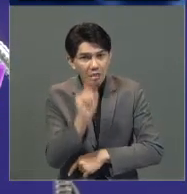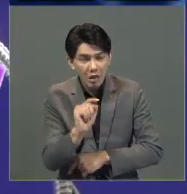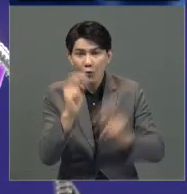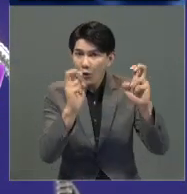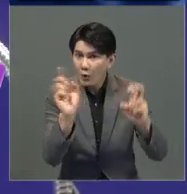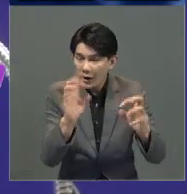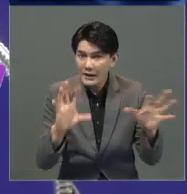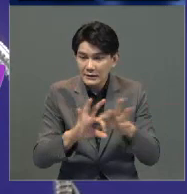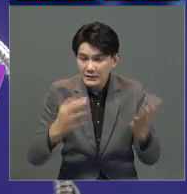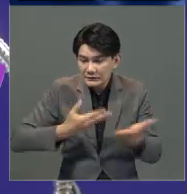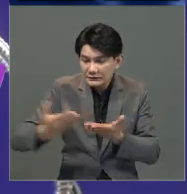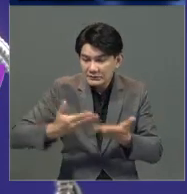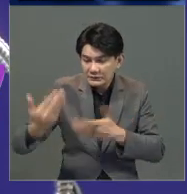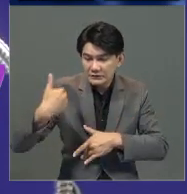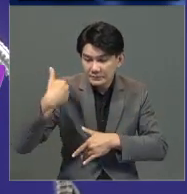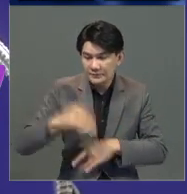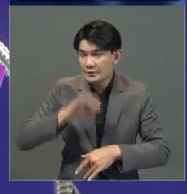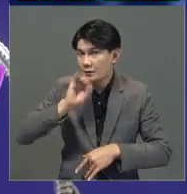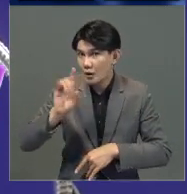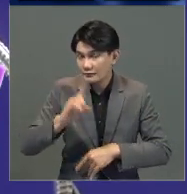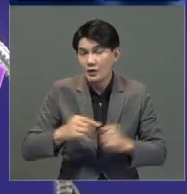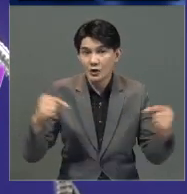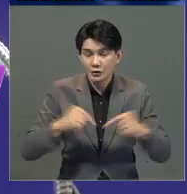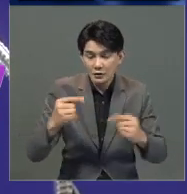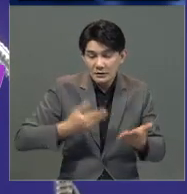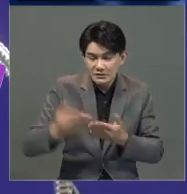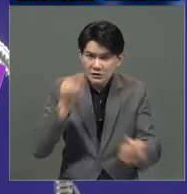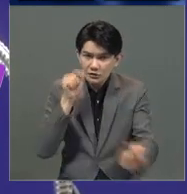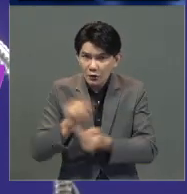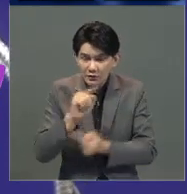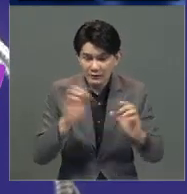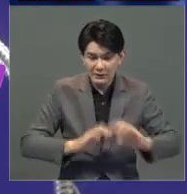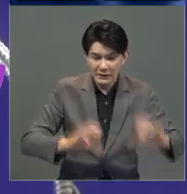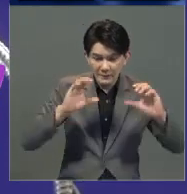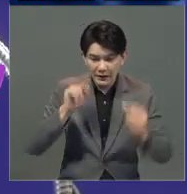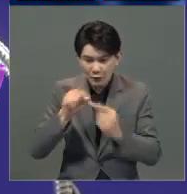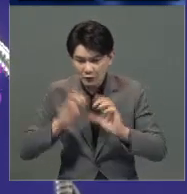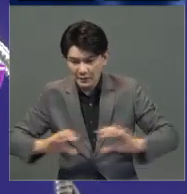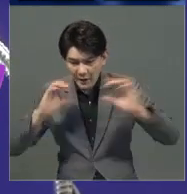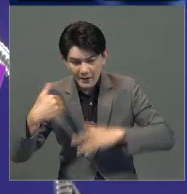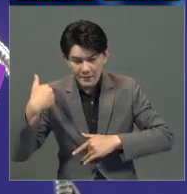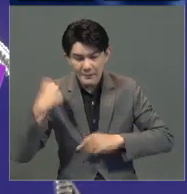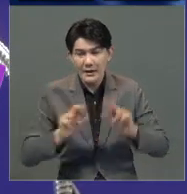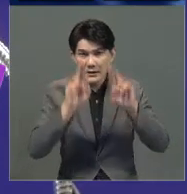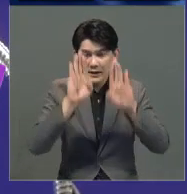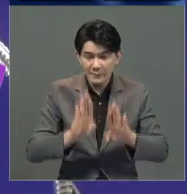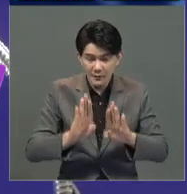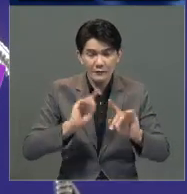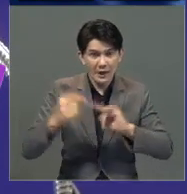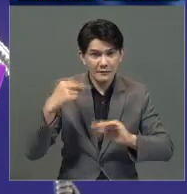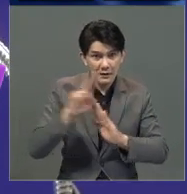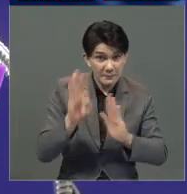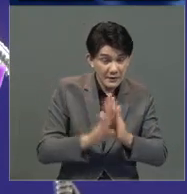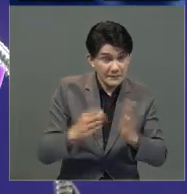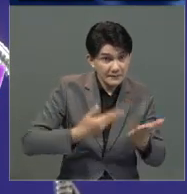เรื่องของการจัดซื้อที่มีการระบุว่าเป็นการจัดซื้อแบบรัตน์ที่รัฐโดยระเบียบจัดซื้อจัดจ้างแบบ